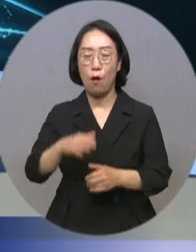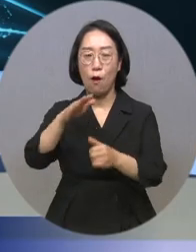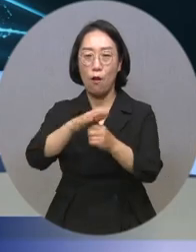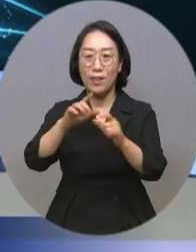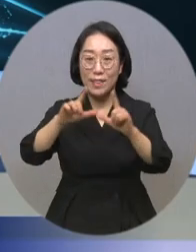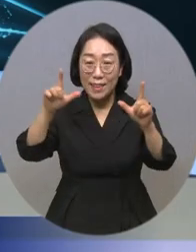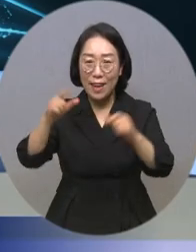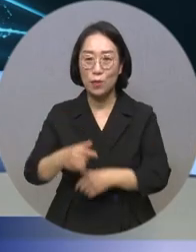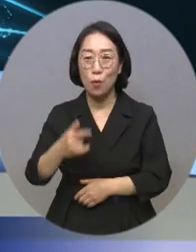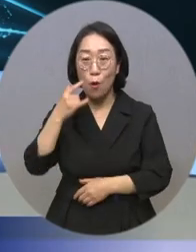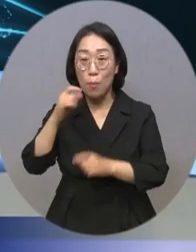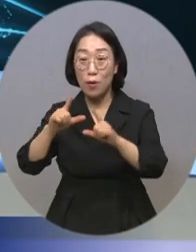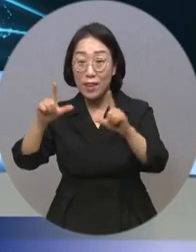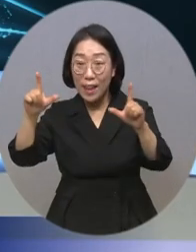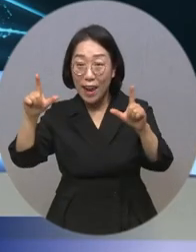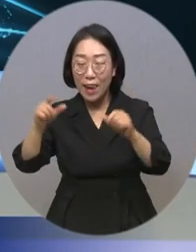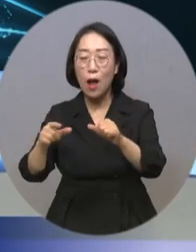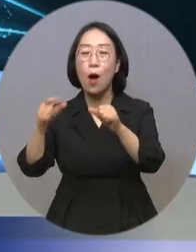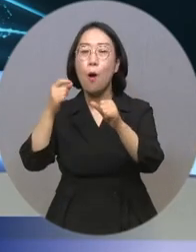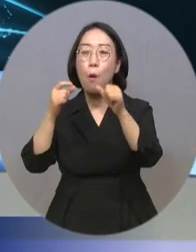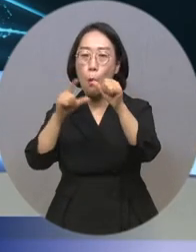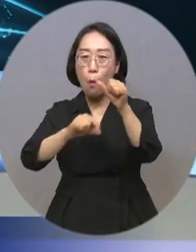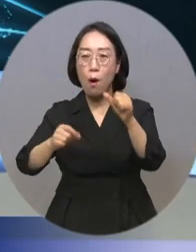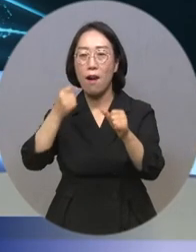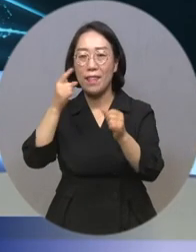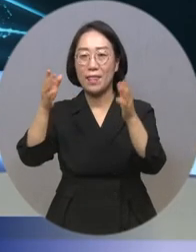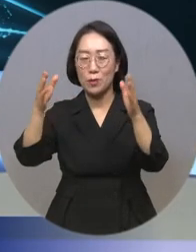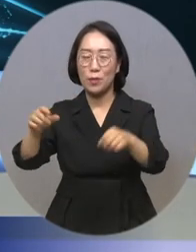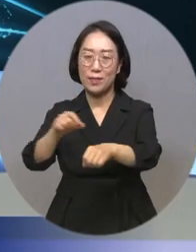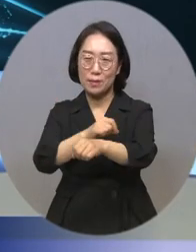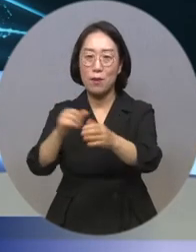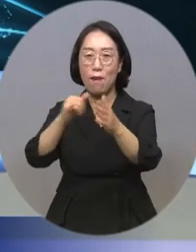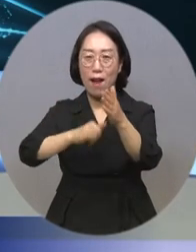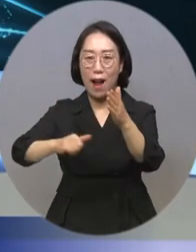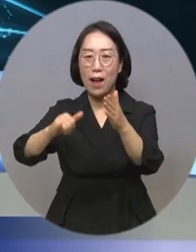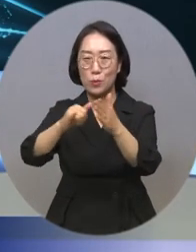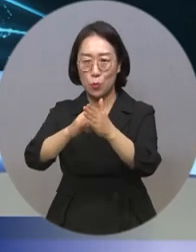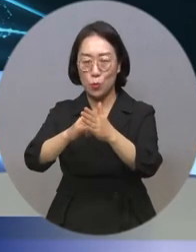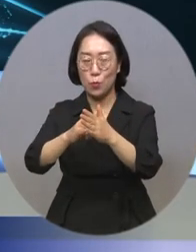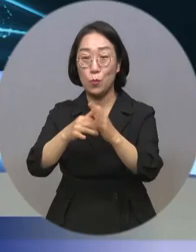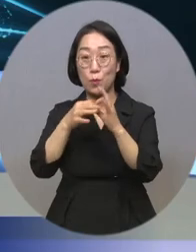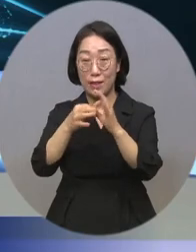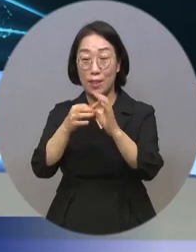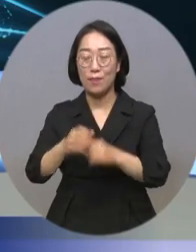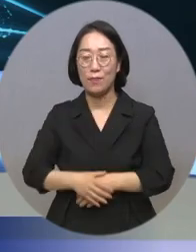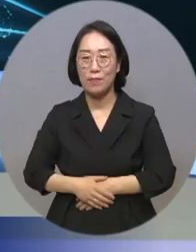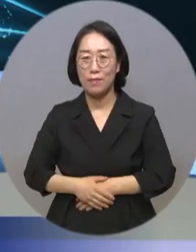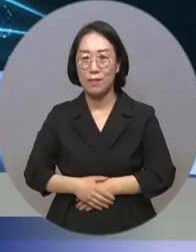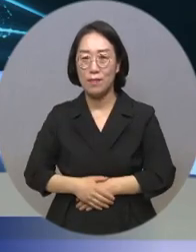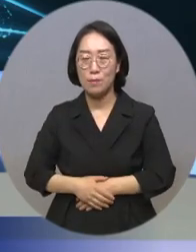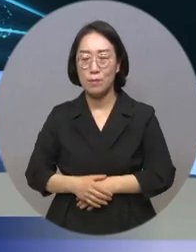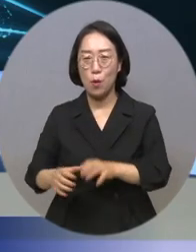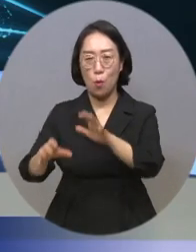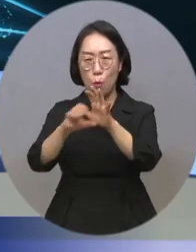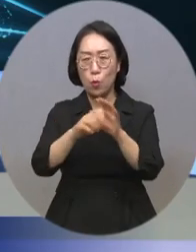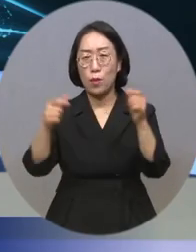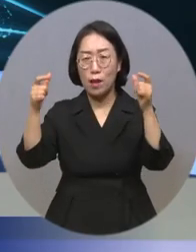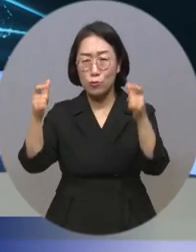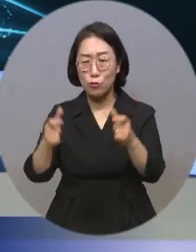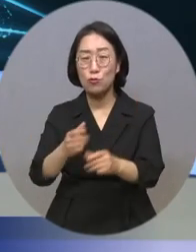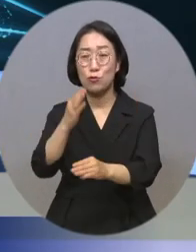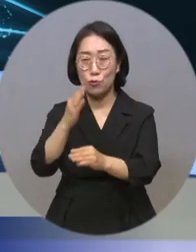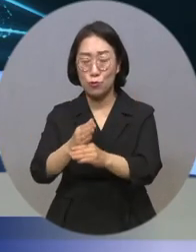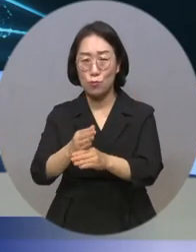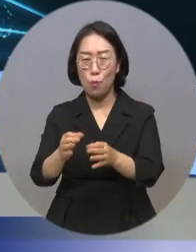어린이날과 어버이날이 있는 가정의 달 5월입니다. 사회적 거리두기 해제로 엔데믹에 접어들고 있는 만큼 그간